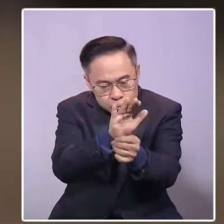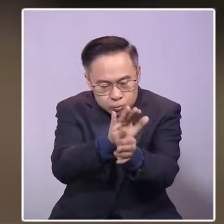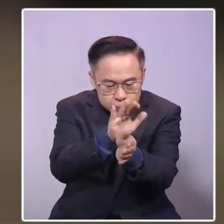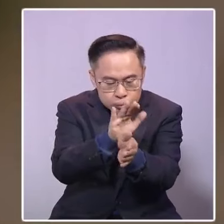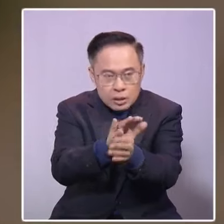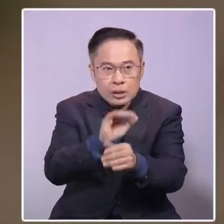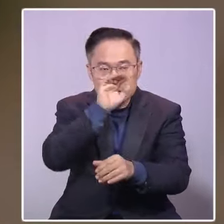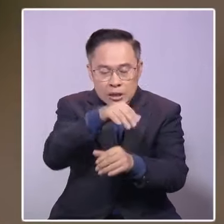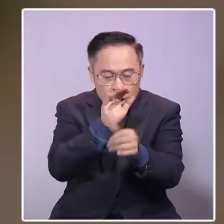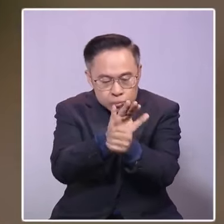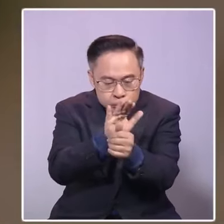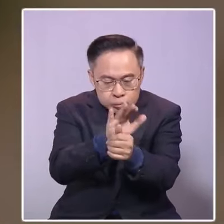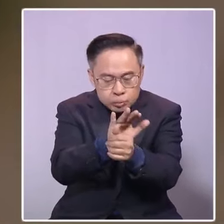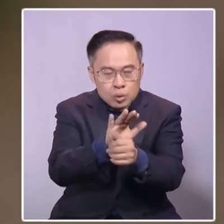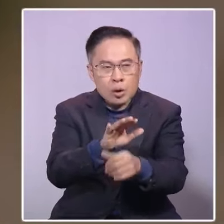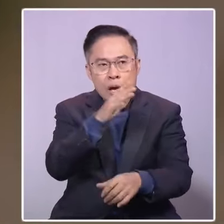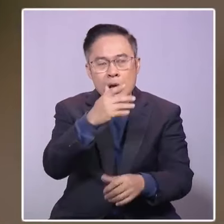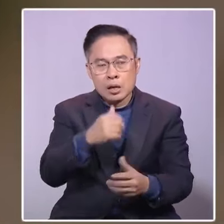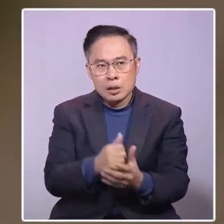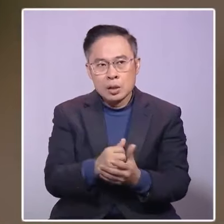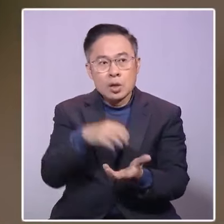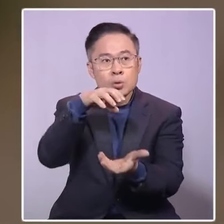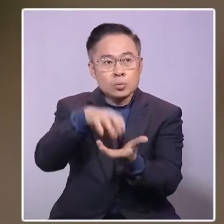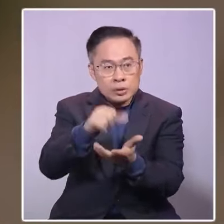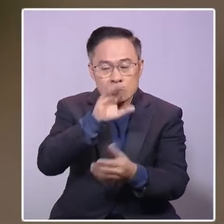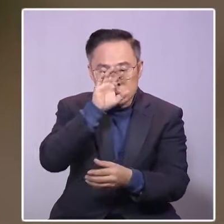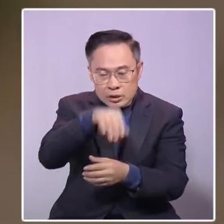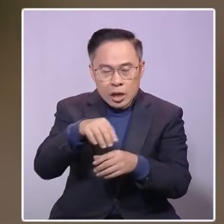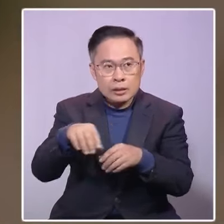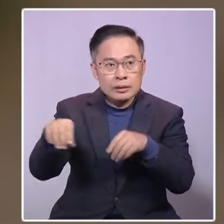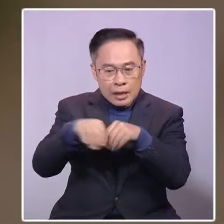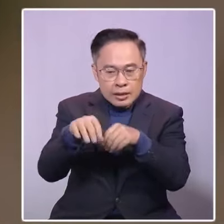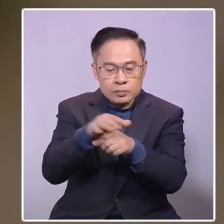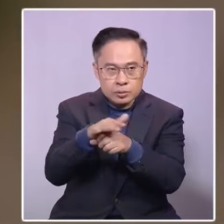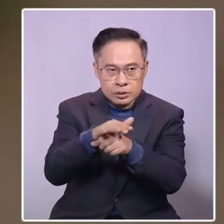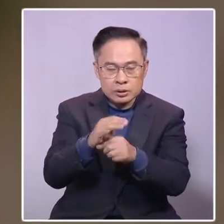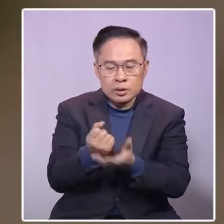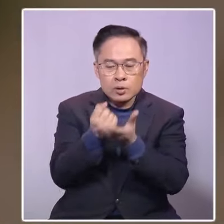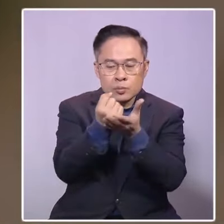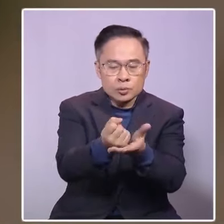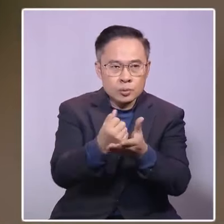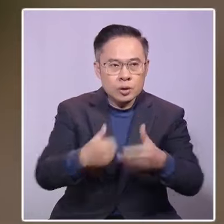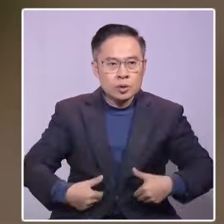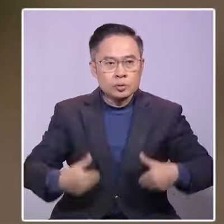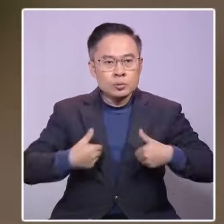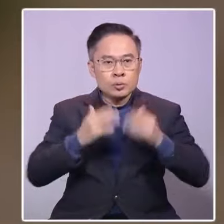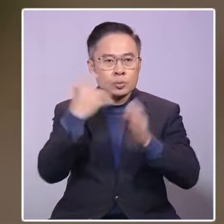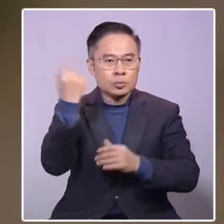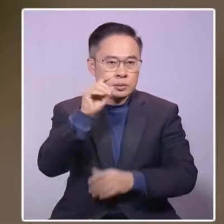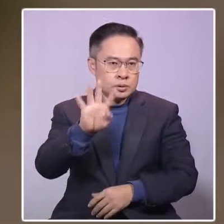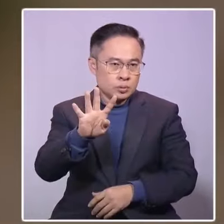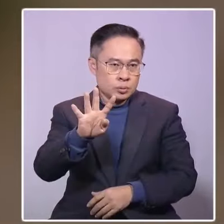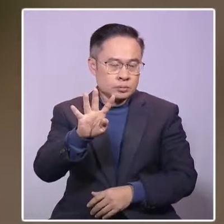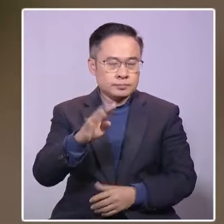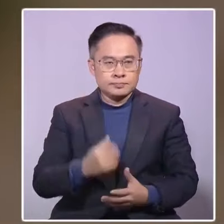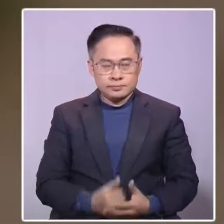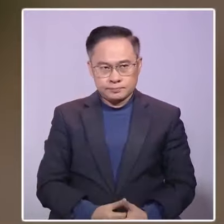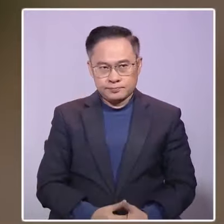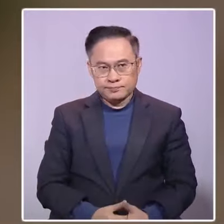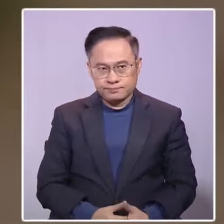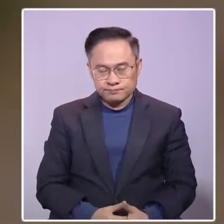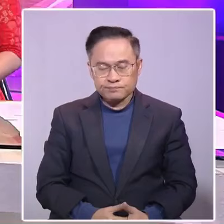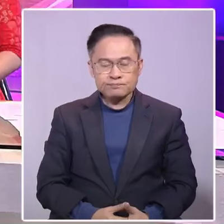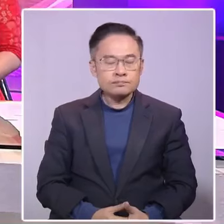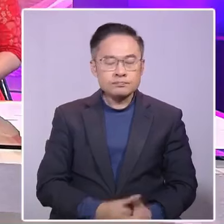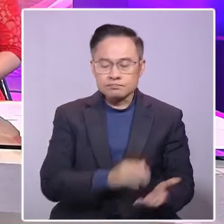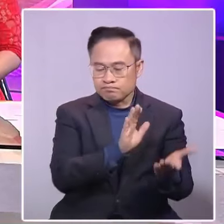างตัวนี้เนี่ยอยู่ตรงบริเวณนั้นพอดีก็สามารถเข้าไปช่วยเหลือนักท่องเที่ยวทั้ง4ชีวิตเนี่ยได้อย่างปลอดภัยนะครับ ค่ะก็ต้องชื่นชมควานช้างแล้วก็